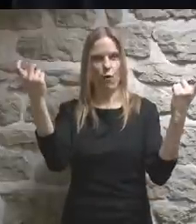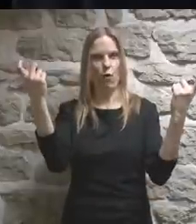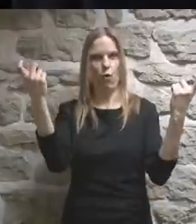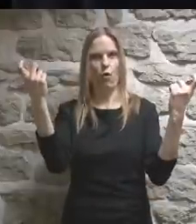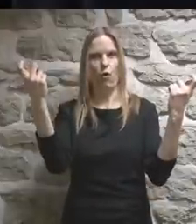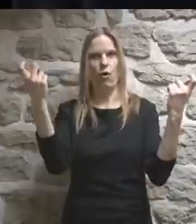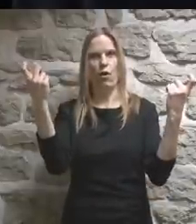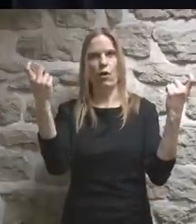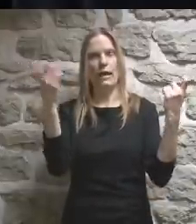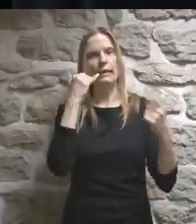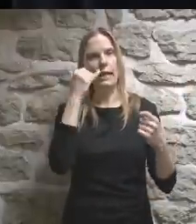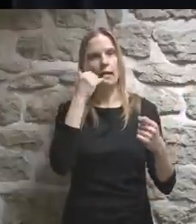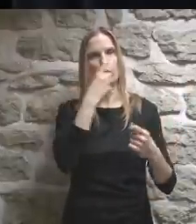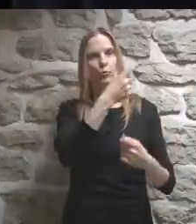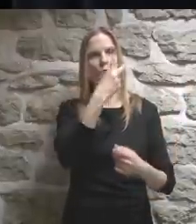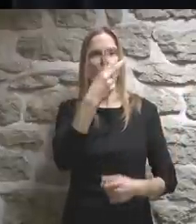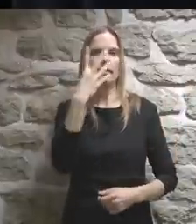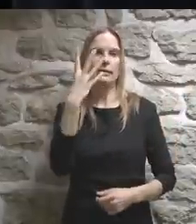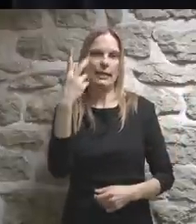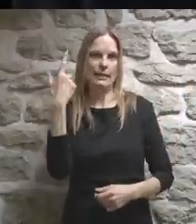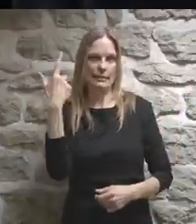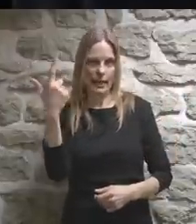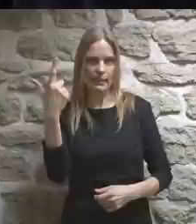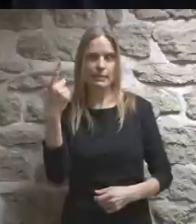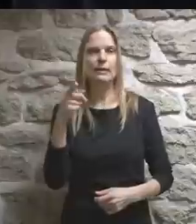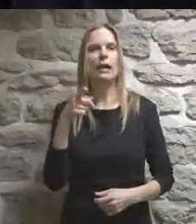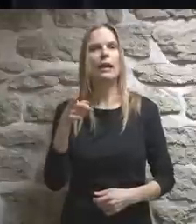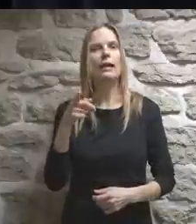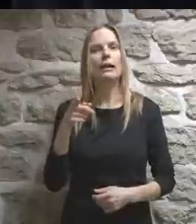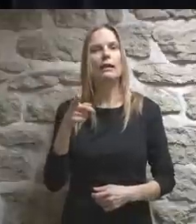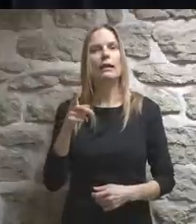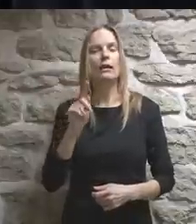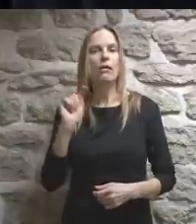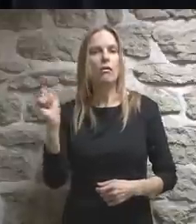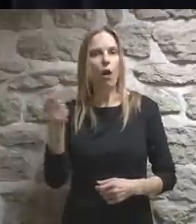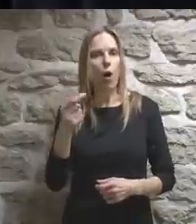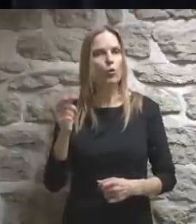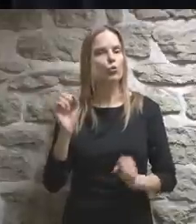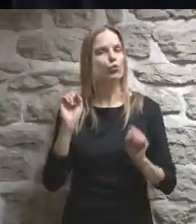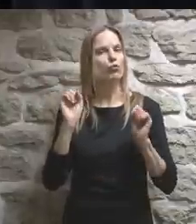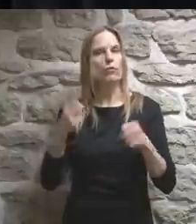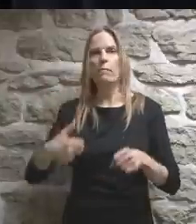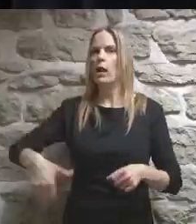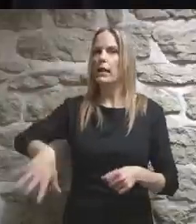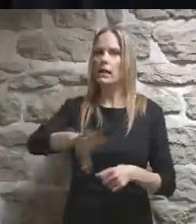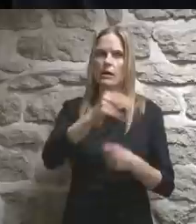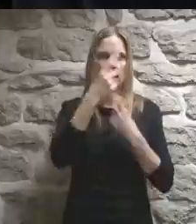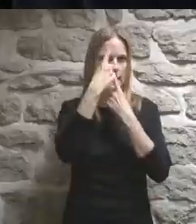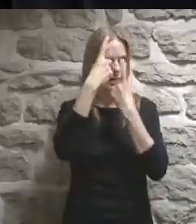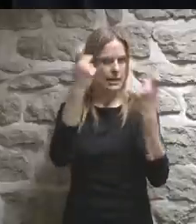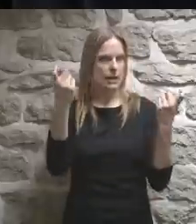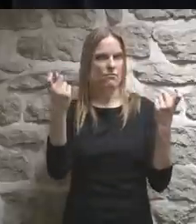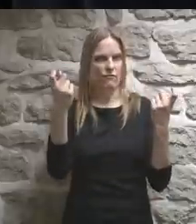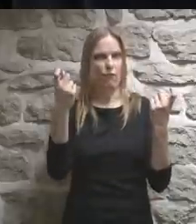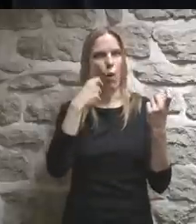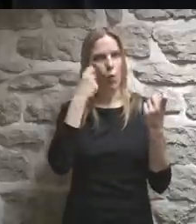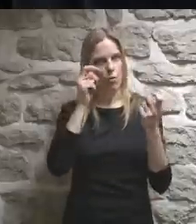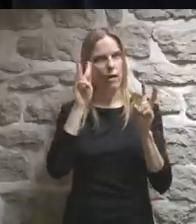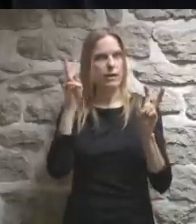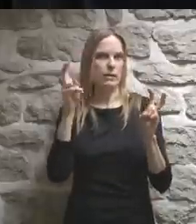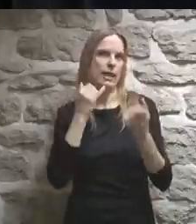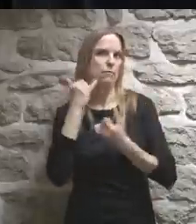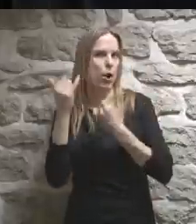infoandmise suunaga riigi infotelefonis 1247, mis siis puudutab ja kus saab küsida kõiki informatsiooni selle kohta, mis puudutab